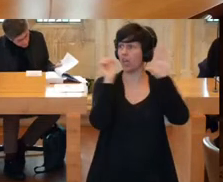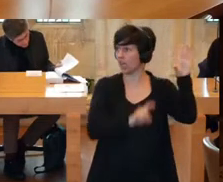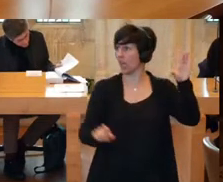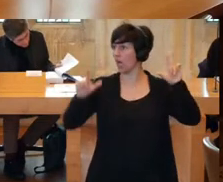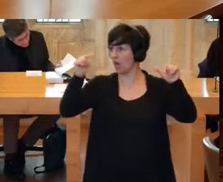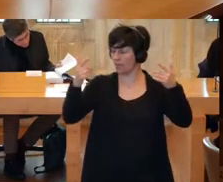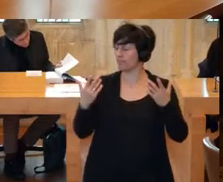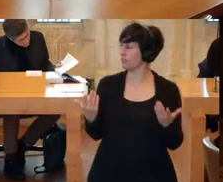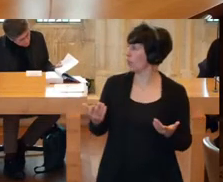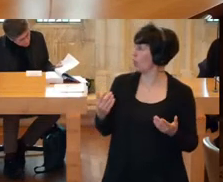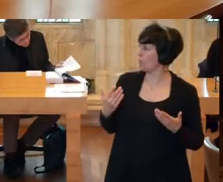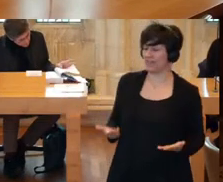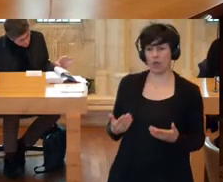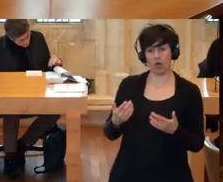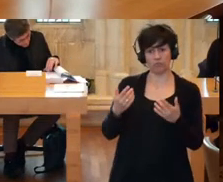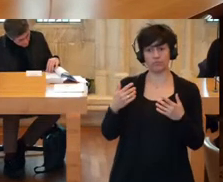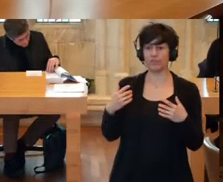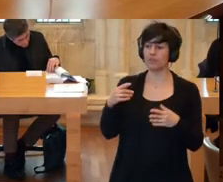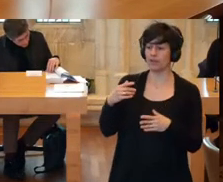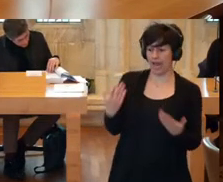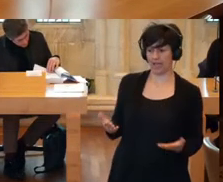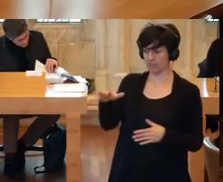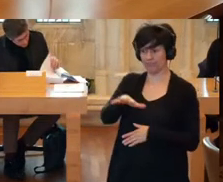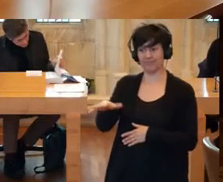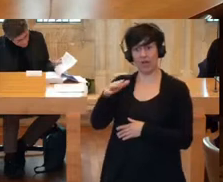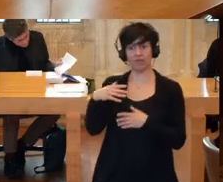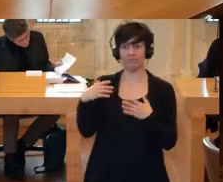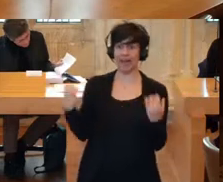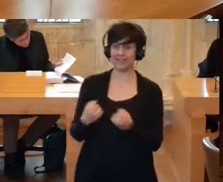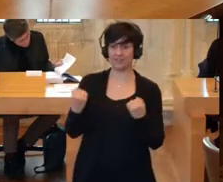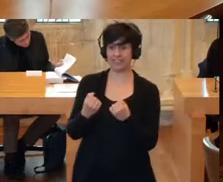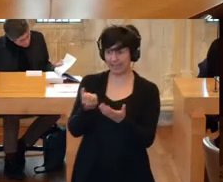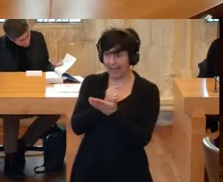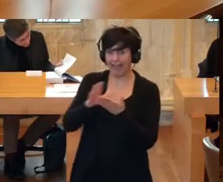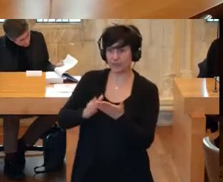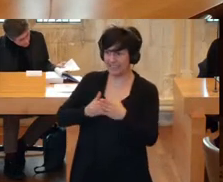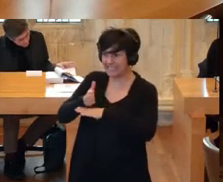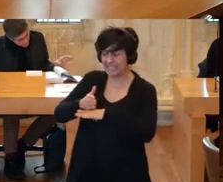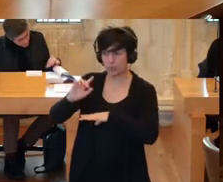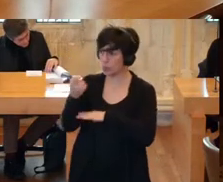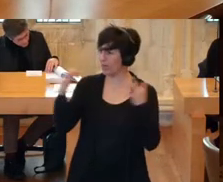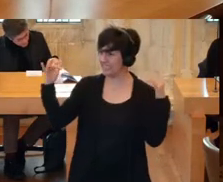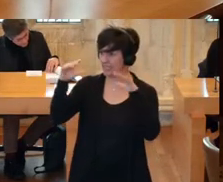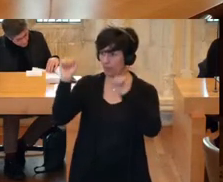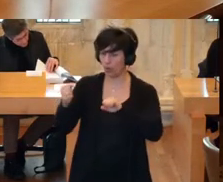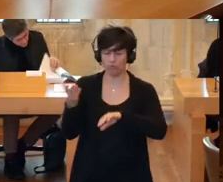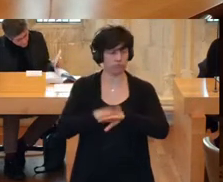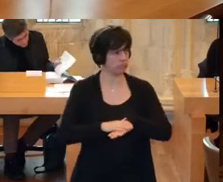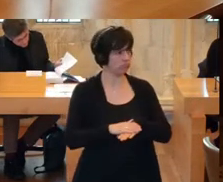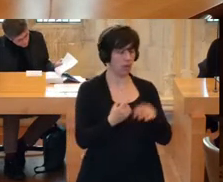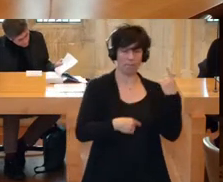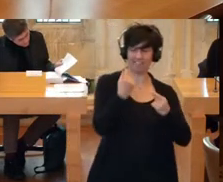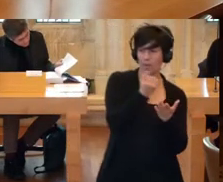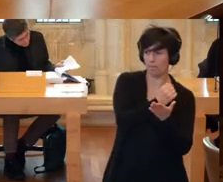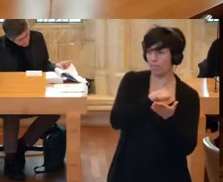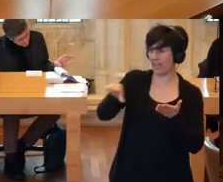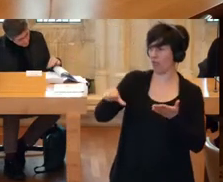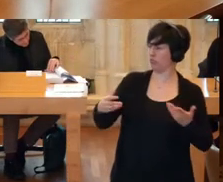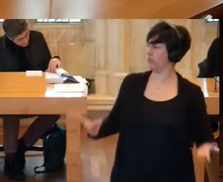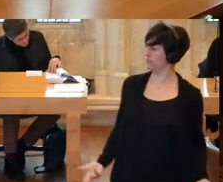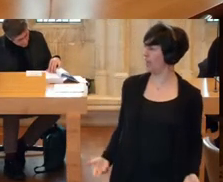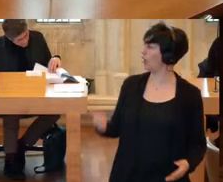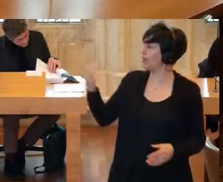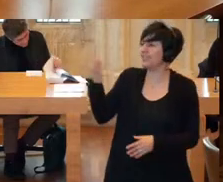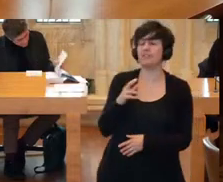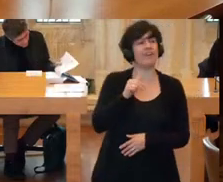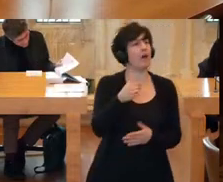monde, il y aura désormais une activité payante. Vous allez me dire qu'il y a déjà des activités payantes à la colline aux oiseaux. Les manèges,